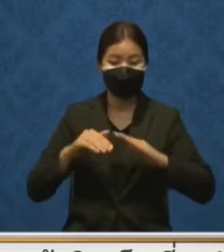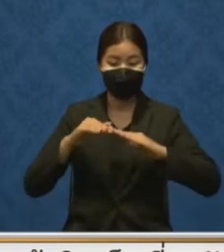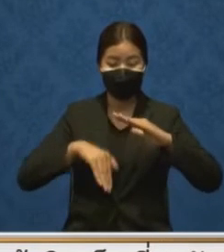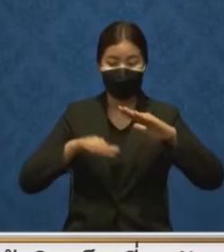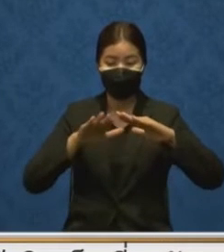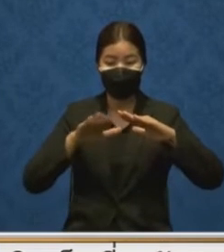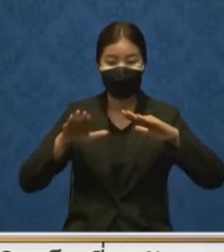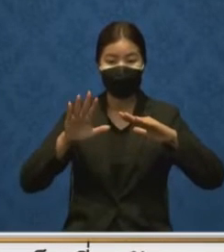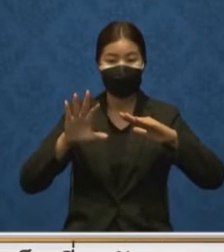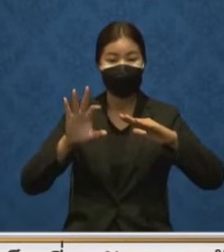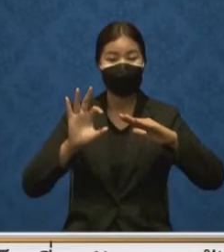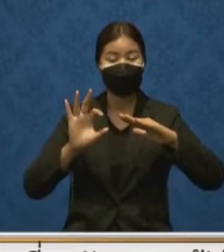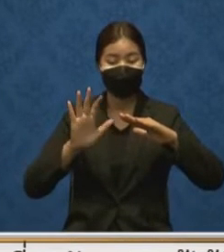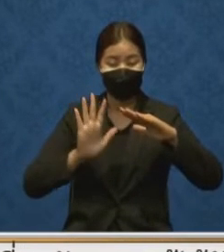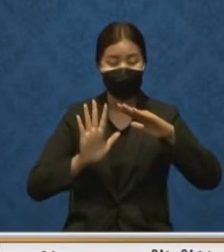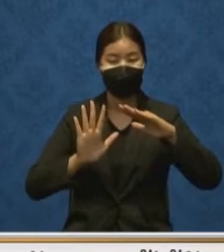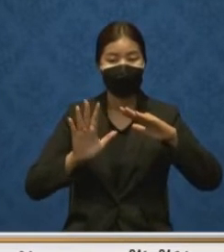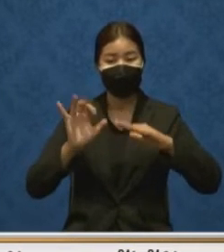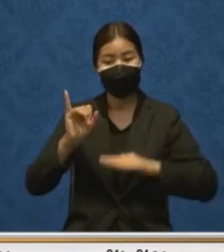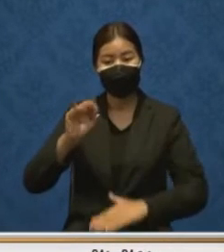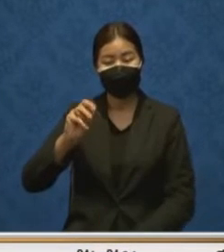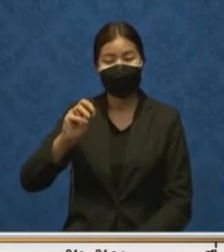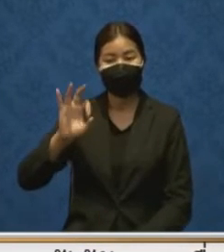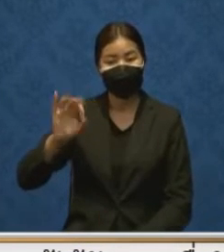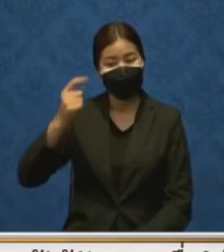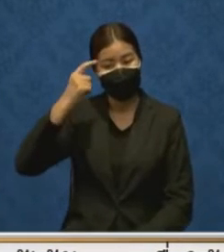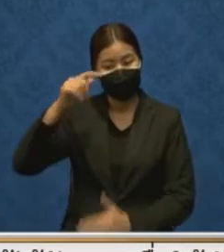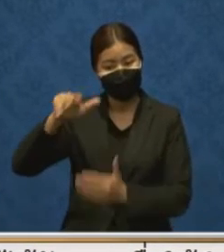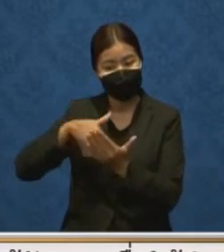ามที่ IMF ได้ขาดการไว้